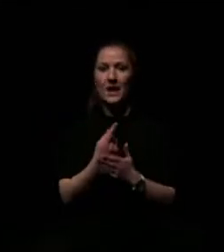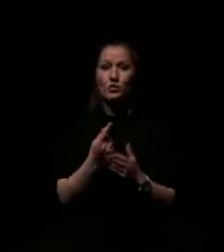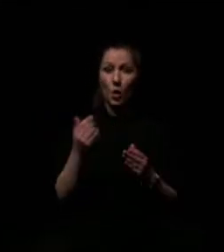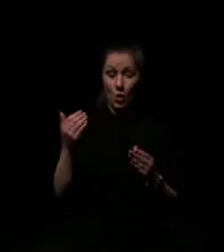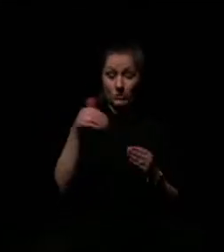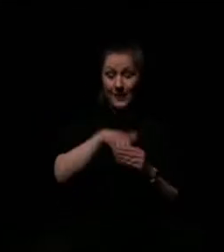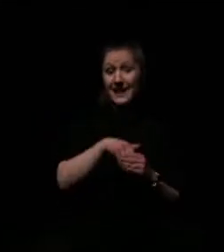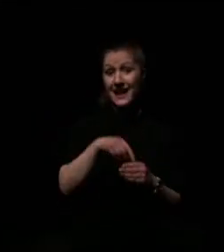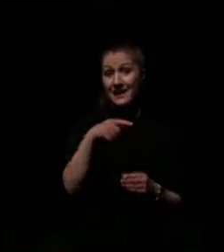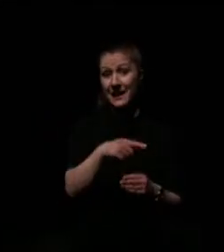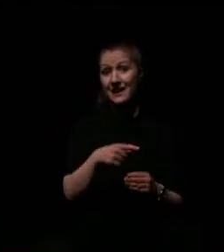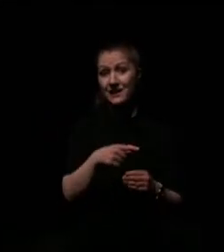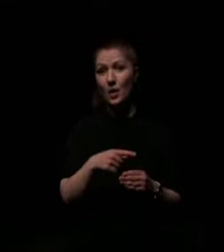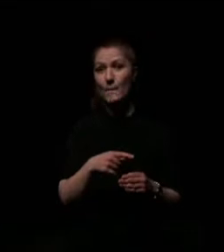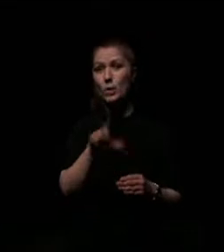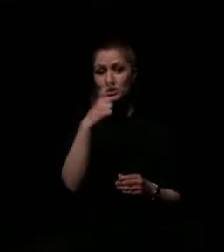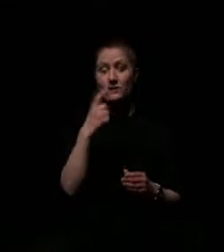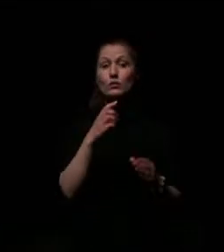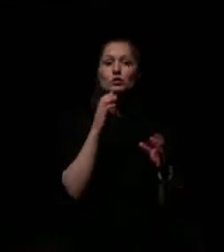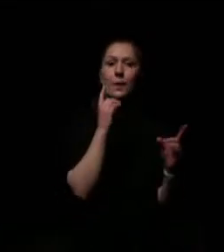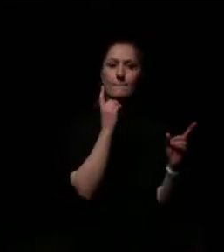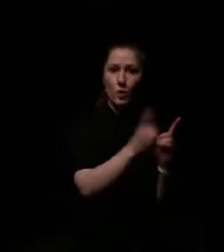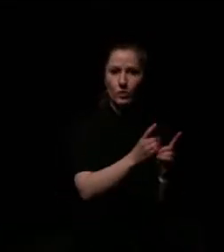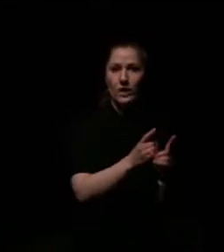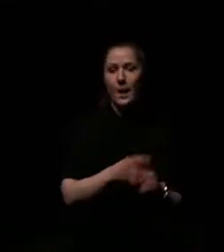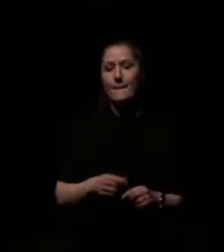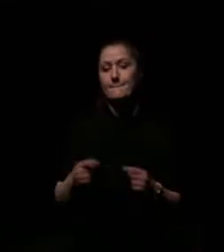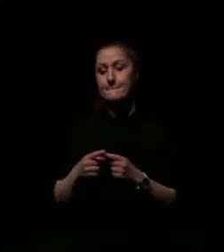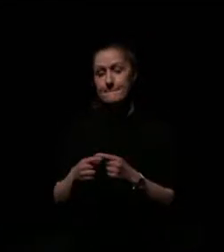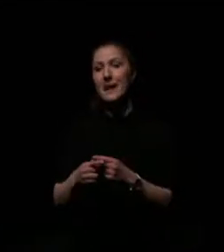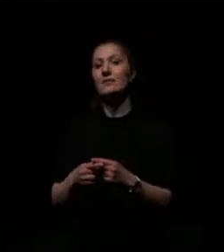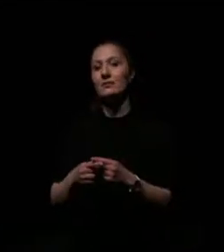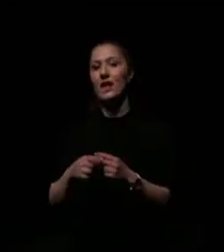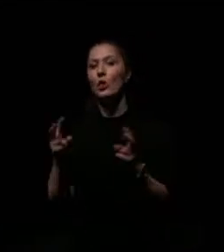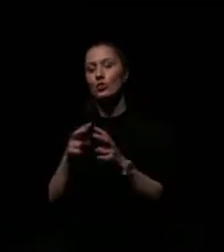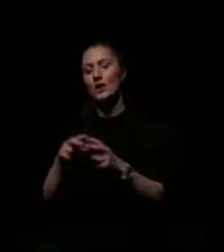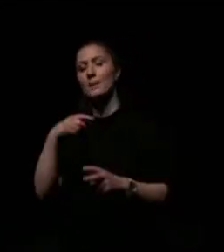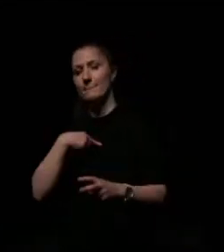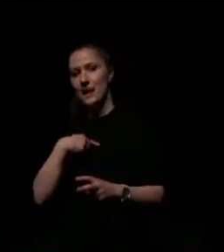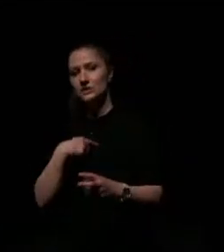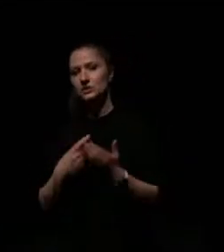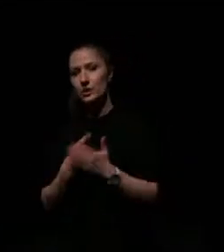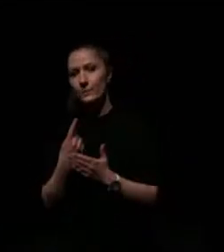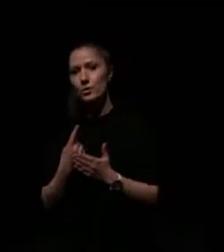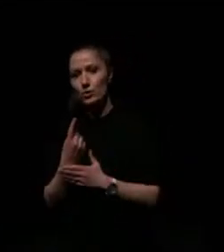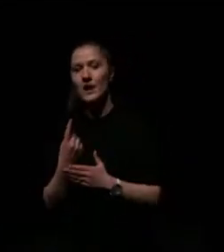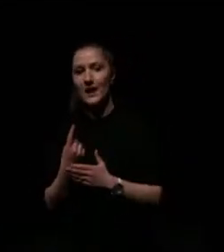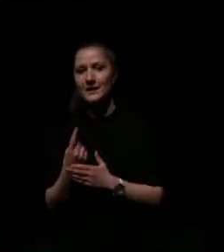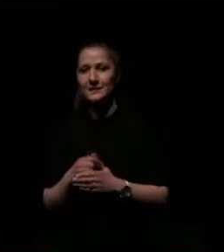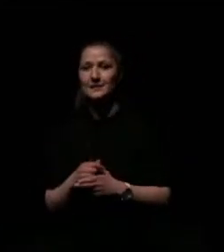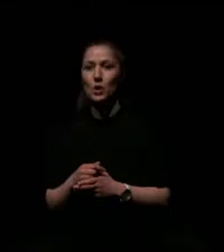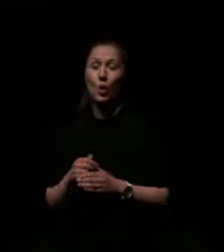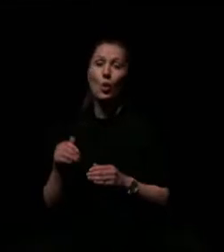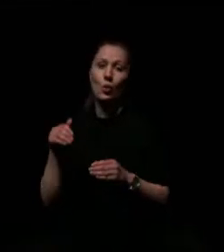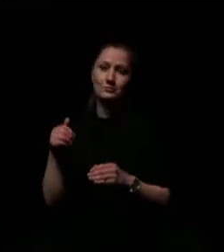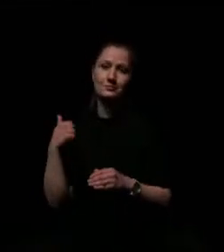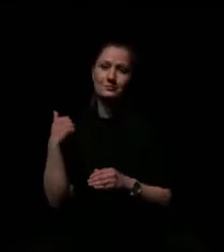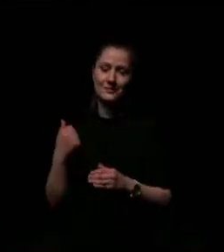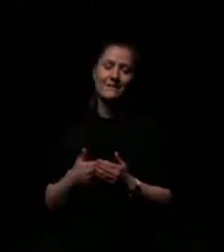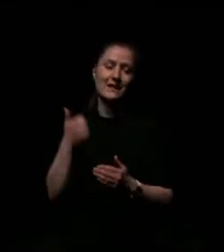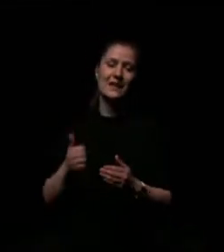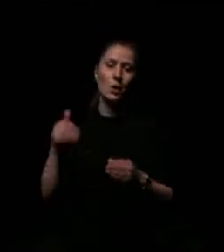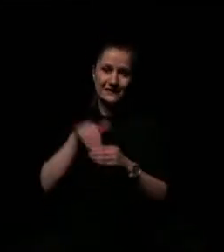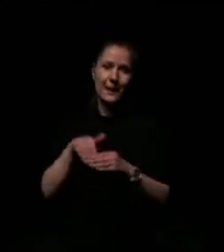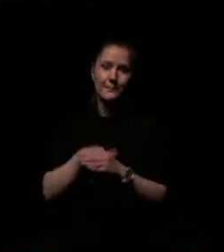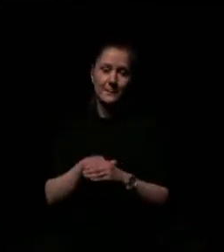det bare å ta kontakt med meg, så kan en få melde sitt kandidatur likevel. Jeg håper at alle kommer og stemmer. Det veldig viktig å være med på disse